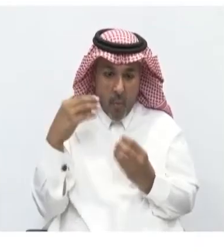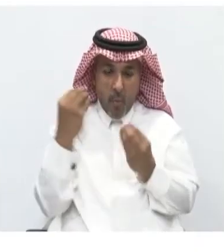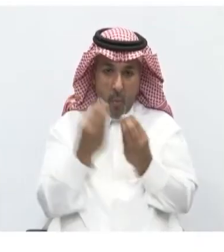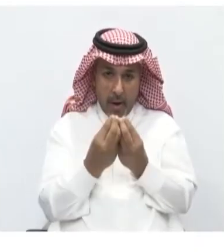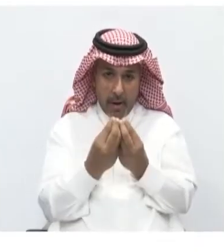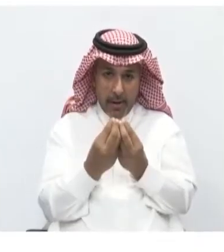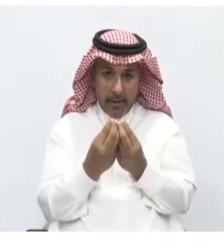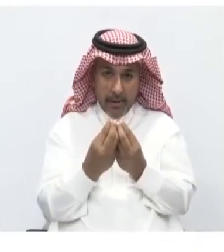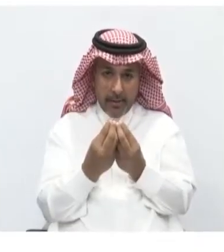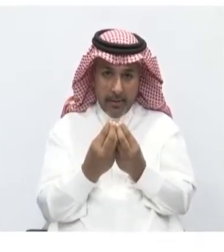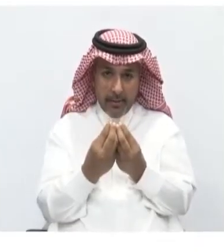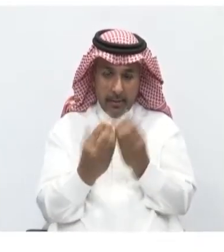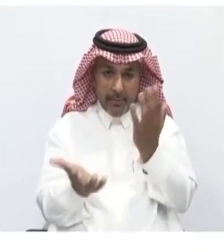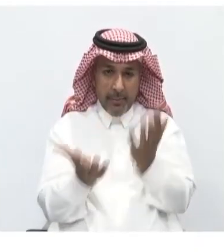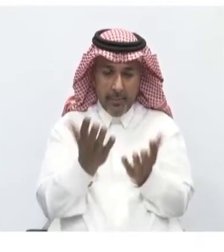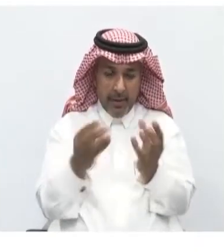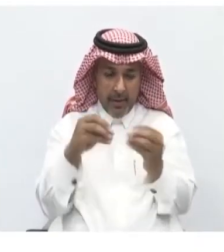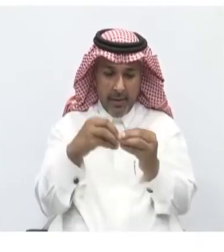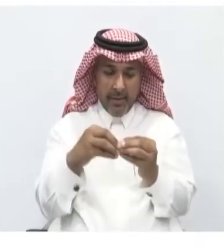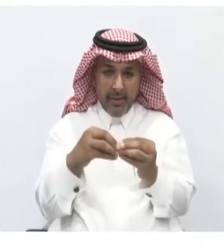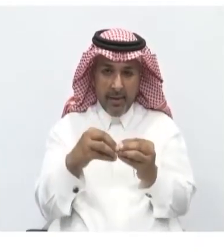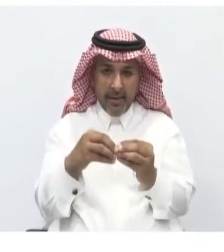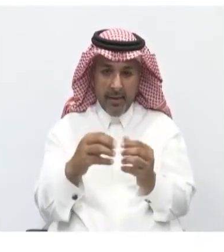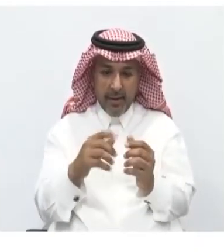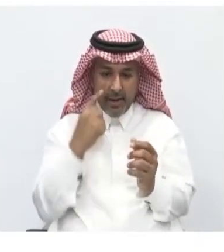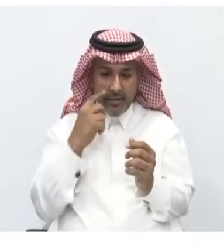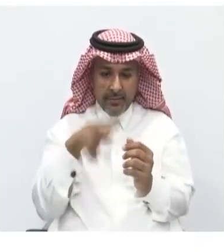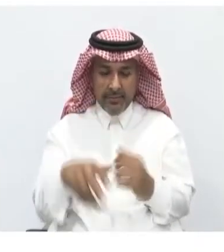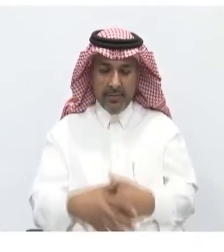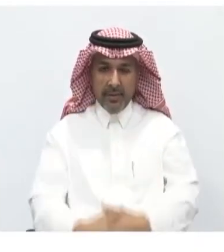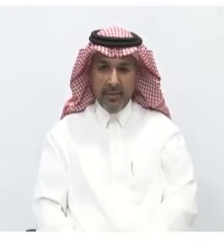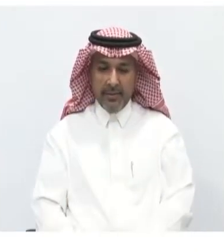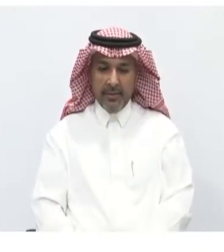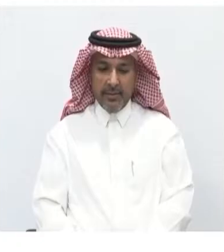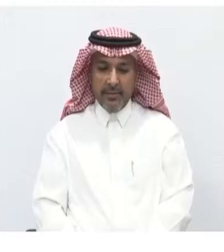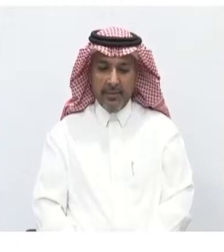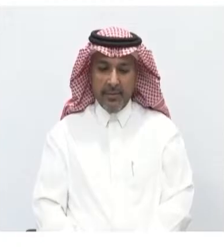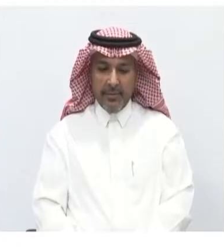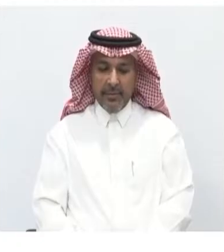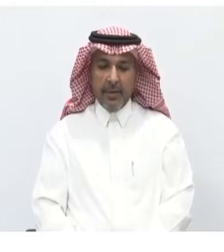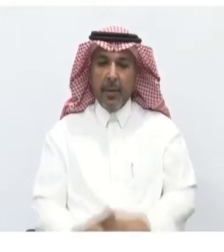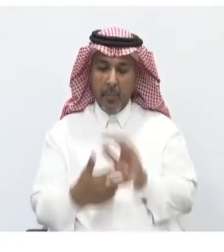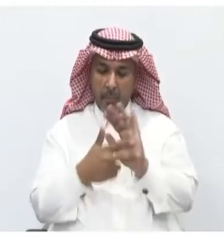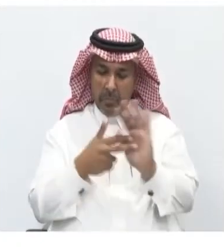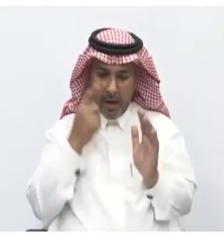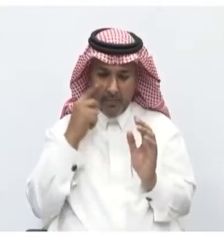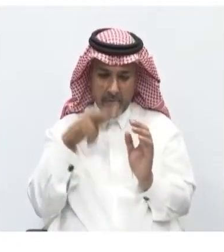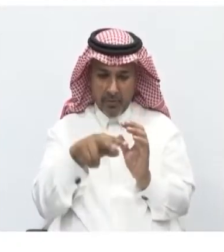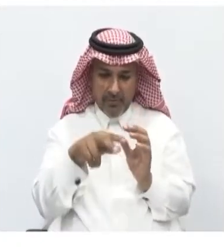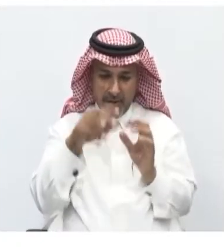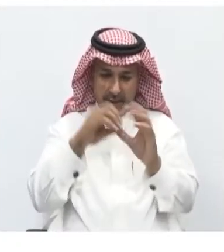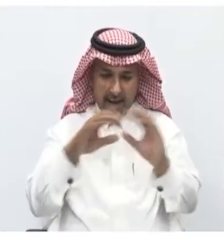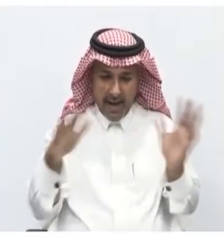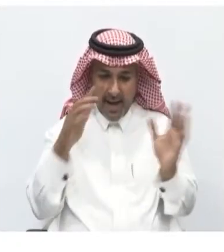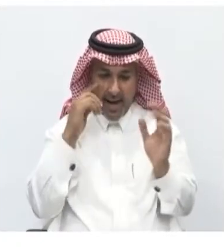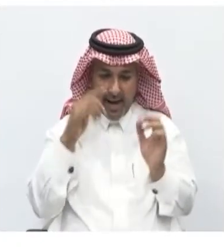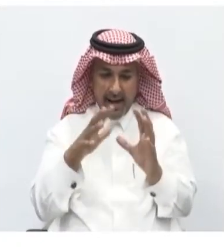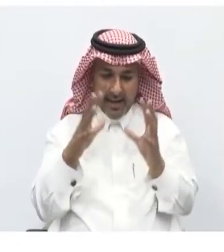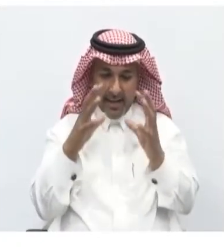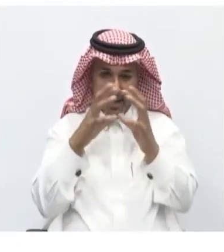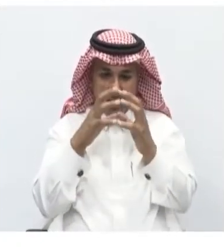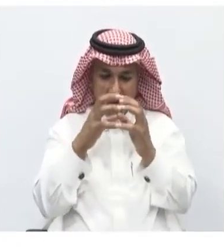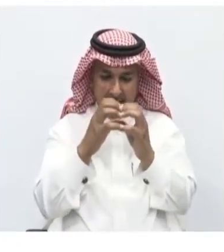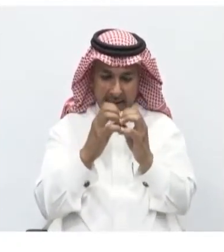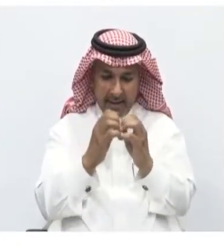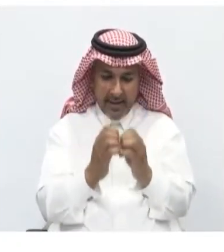كتله المواد المتفاعله احسنتم ستكون متساويه اذا الذي حدث